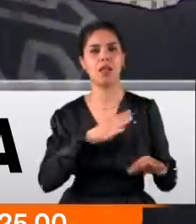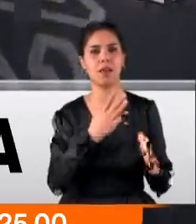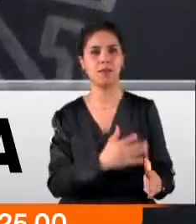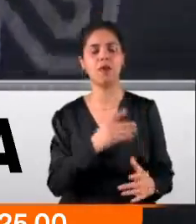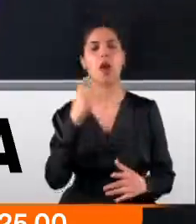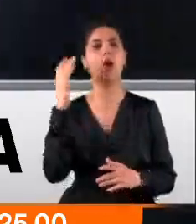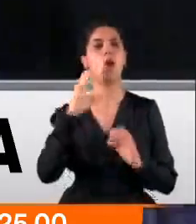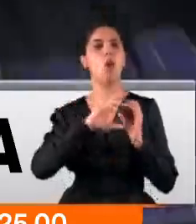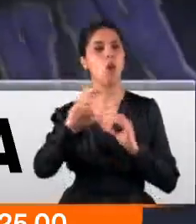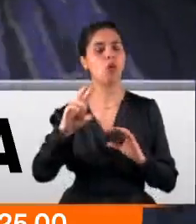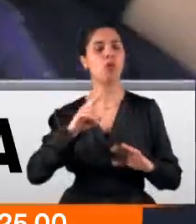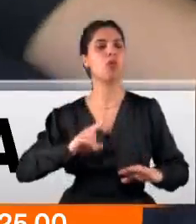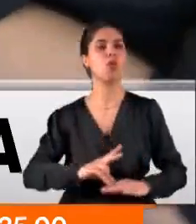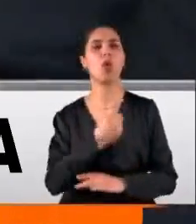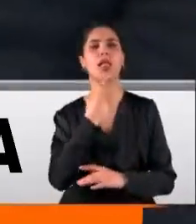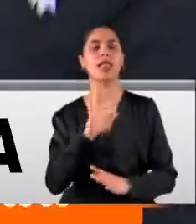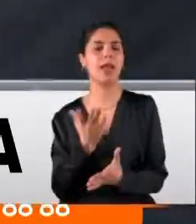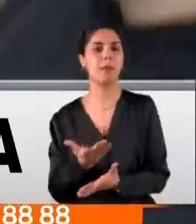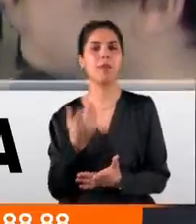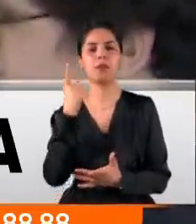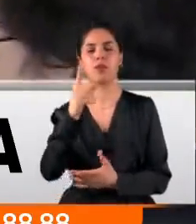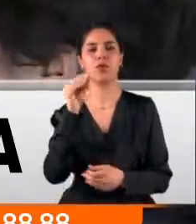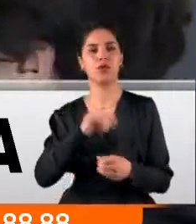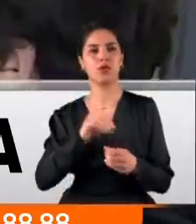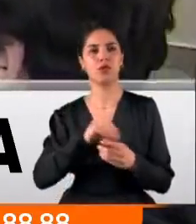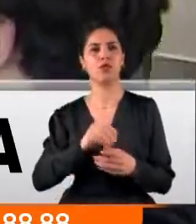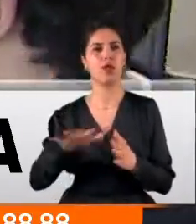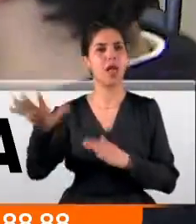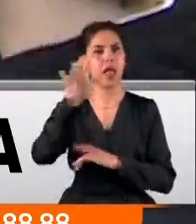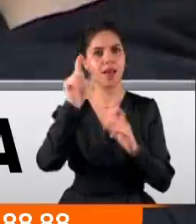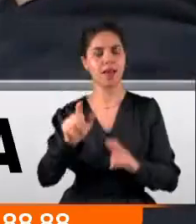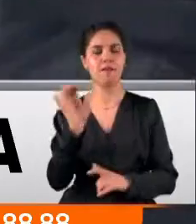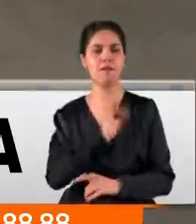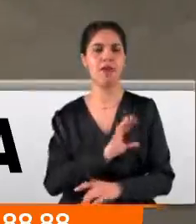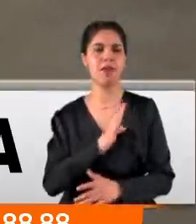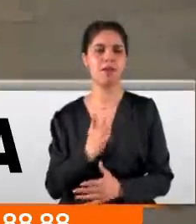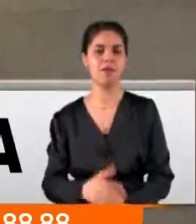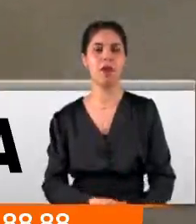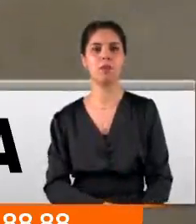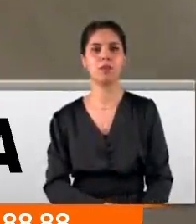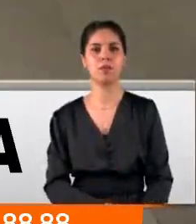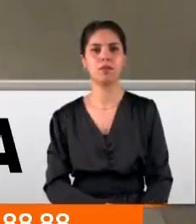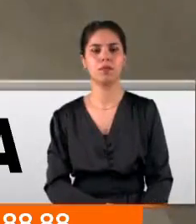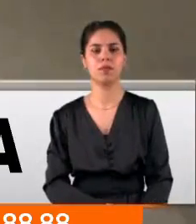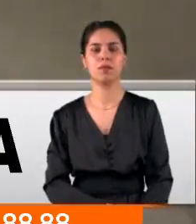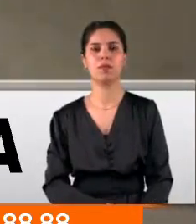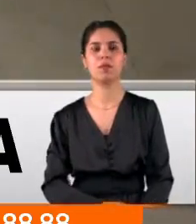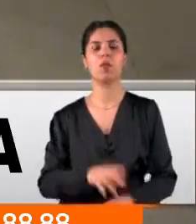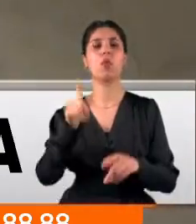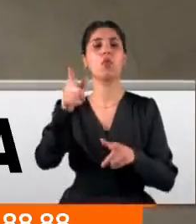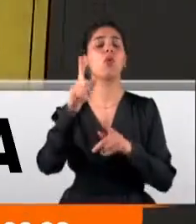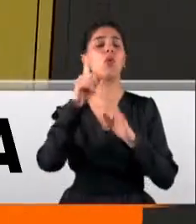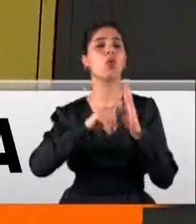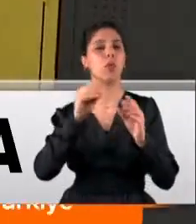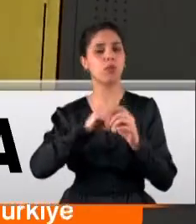böyle otobüste yolda demeden İşte bu kaynaktan da her yerde faydalanabilecekler uygulamada konu anlatımı kısımları var